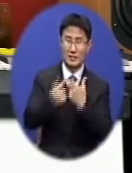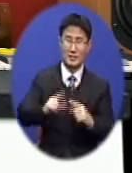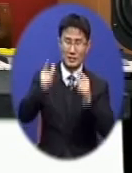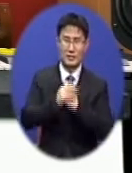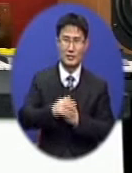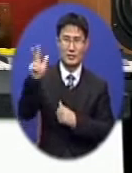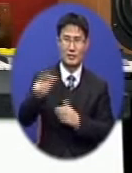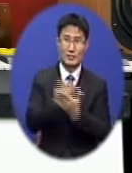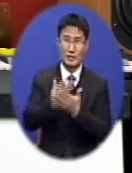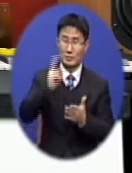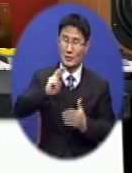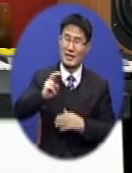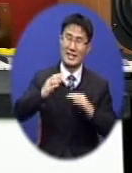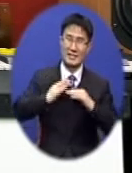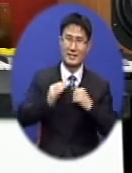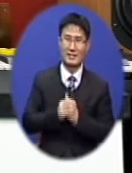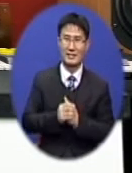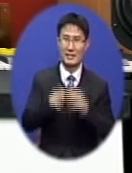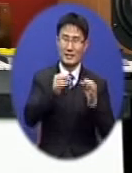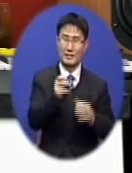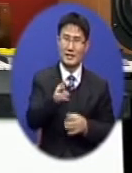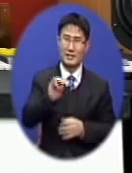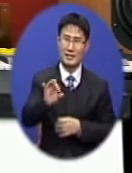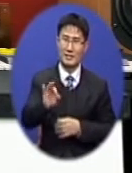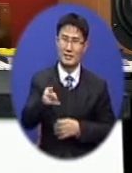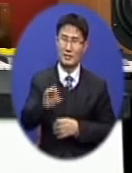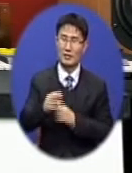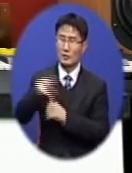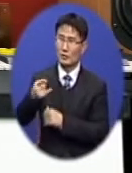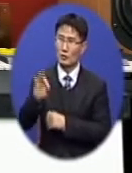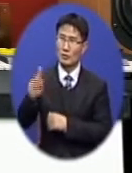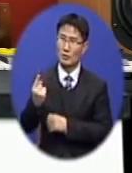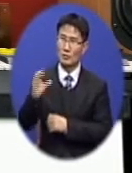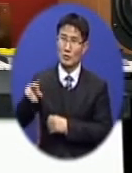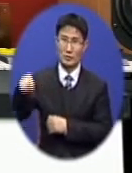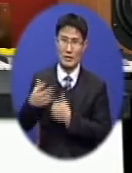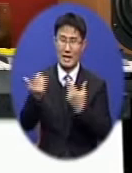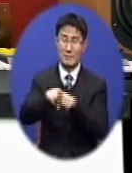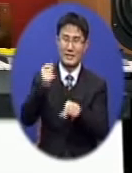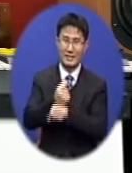함께하고 있는 김혜영 네. 송봉수의 전국 나눔 노래 자랑 여섯 번째